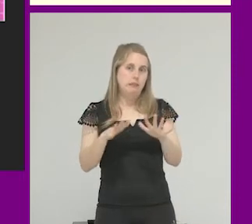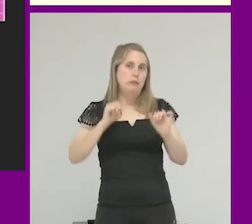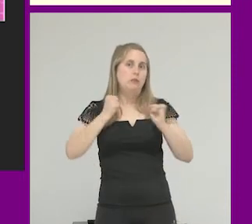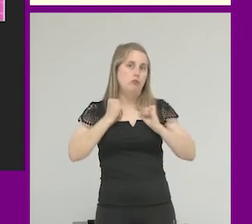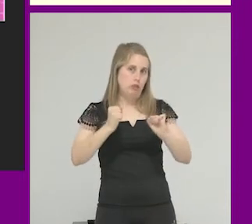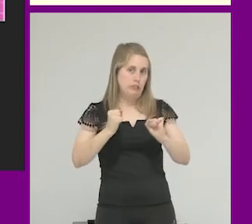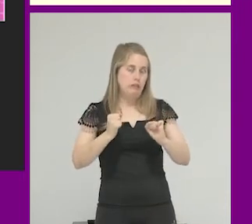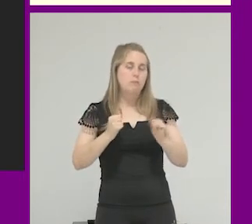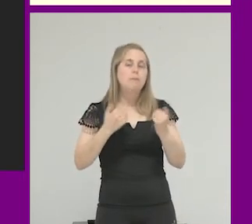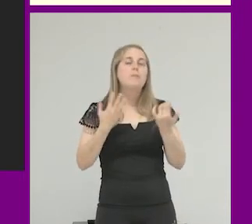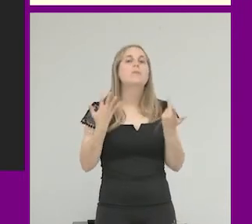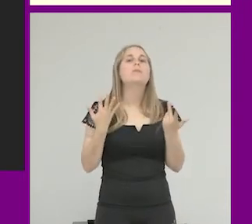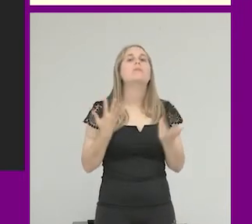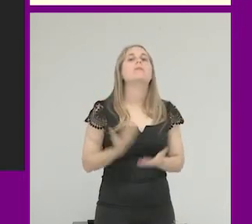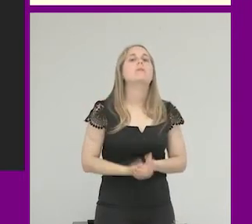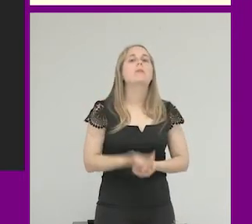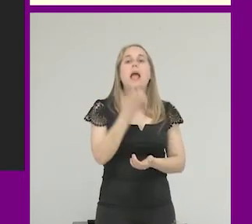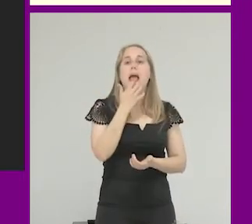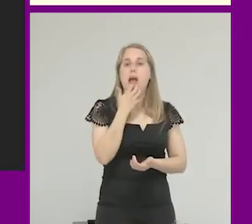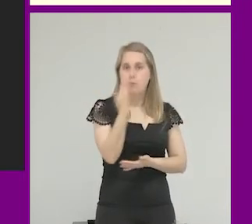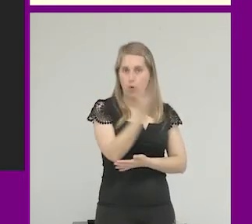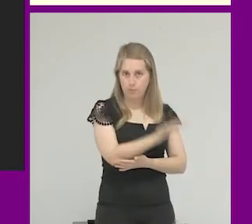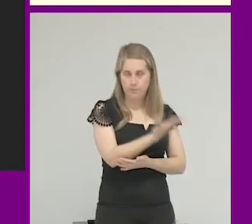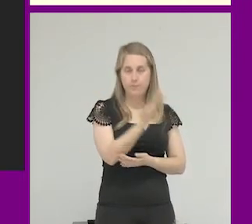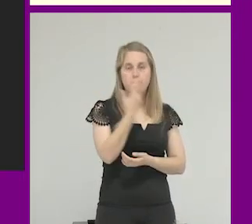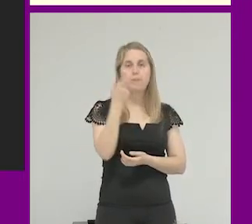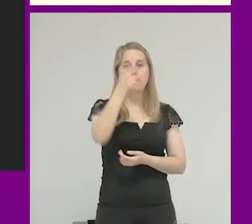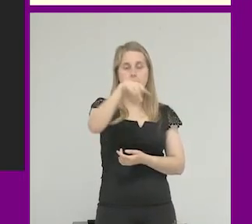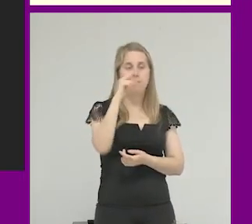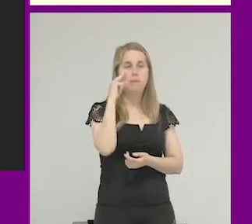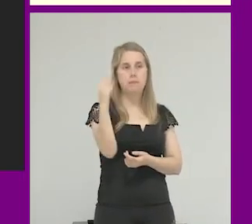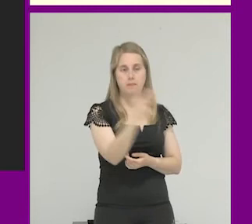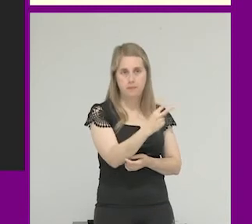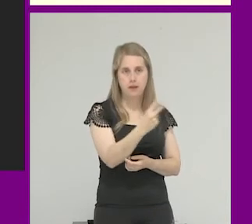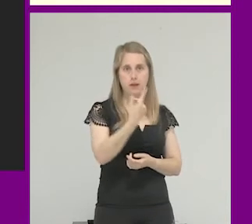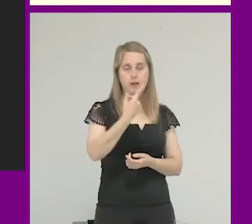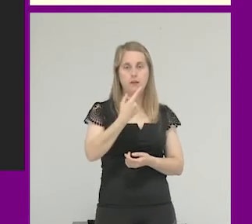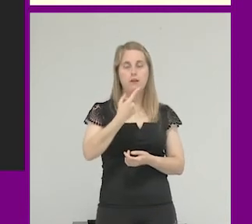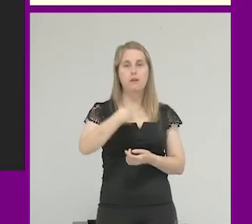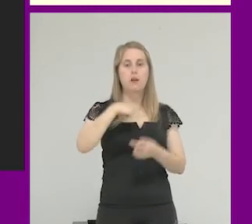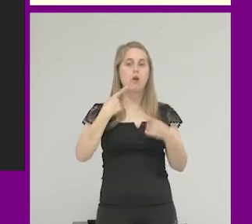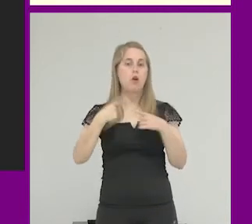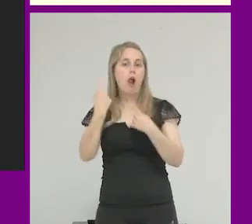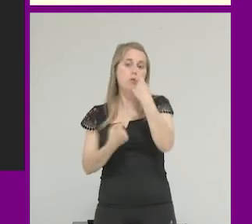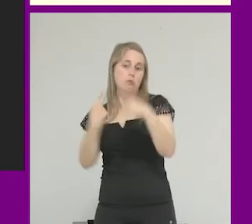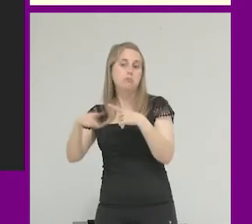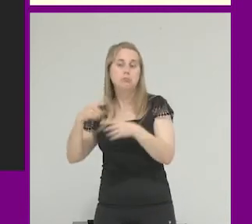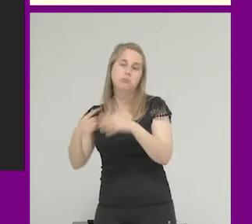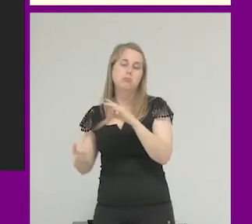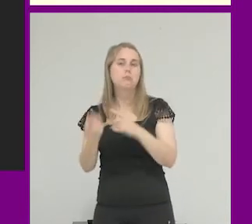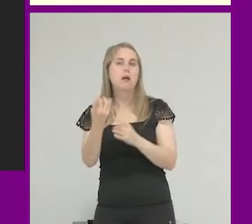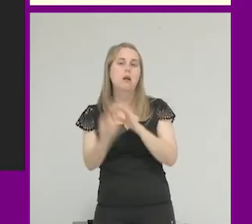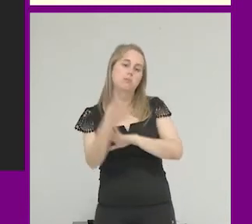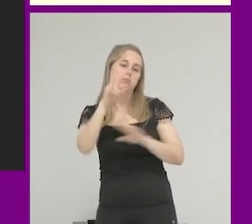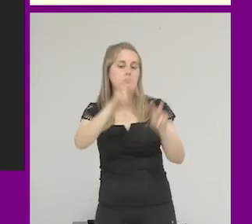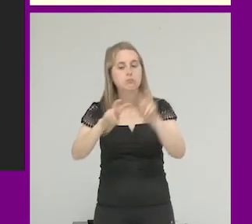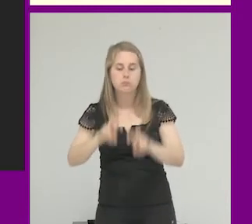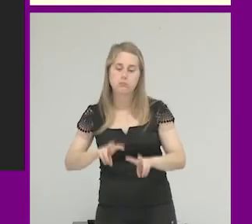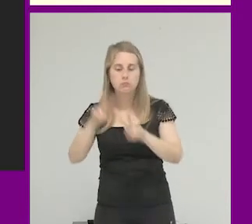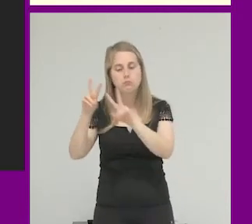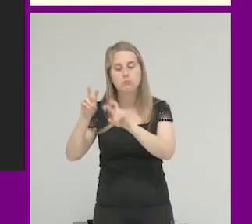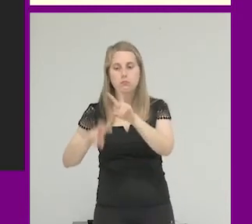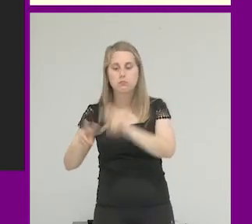potente. Eta jarri dugu hau adibide bezala, ikusteko ze sortu genituen tresna batzuk, hau ikertzeko,